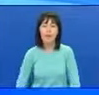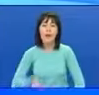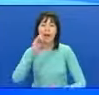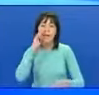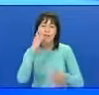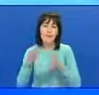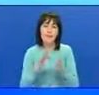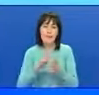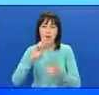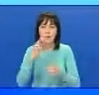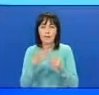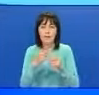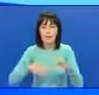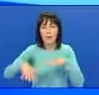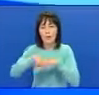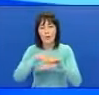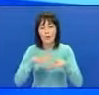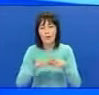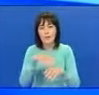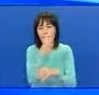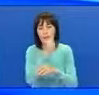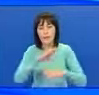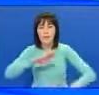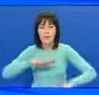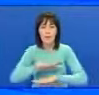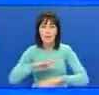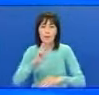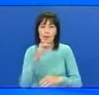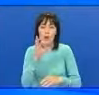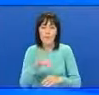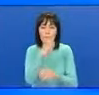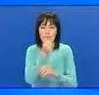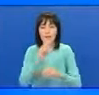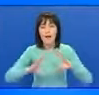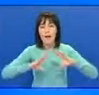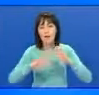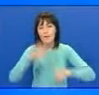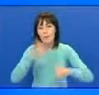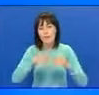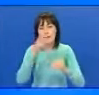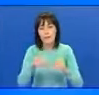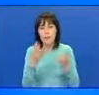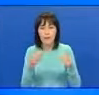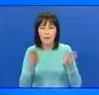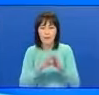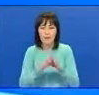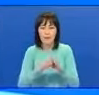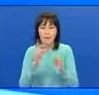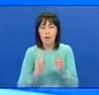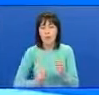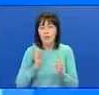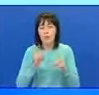Шымкенттегі Қажымұқан атындағы орталық стадионда даңқты қақпашы Құралбек Ордабаев жүлдесіне арналған халықаралық турнир аяқталды. Сонымен қатар жоғарғы шеберлер